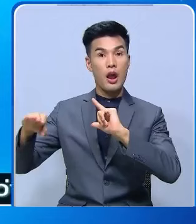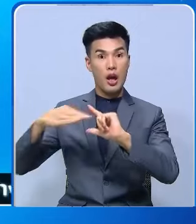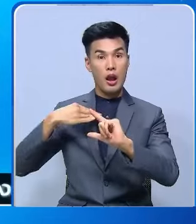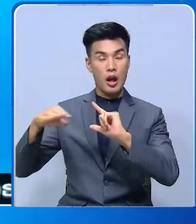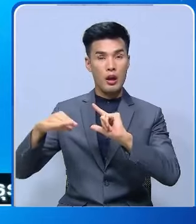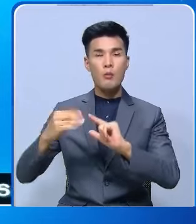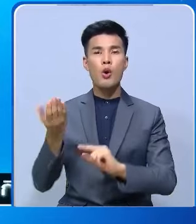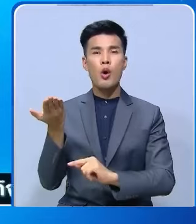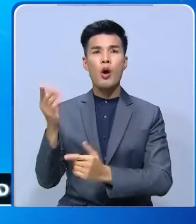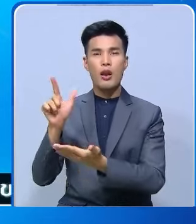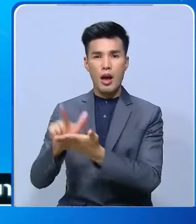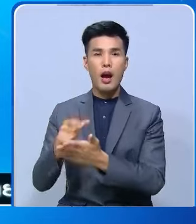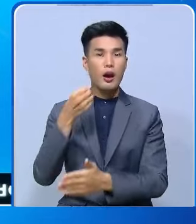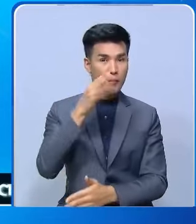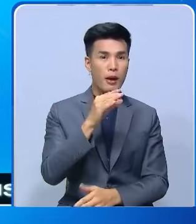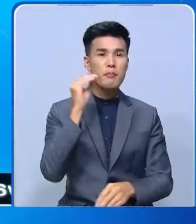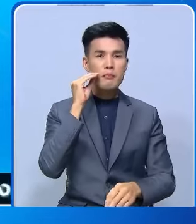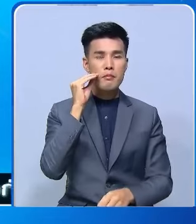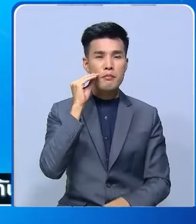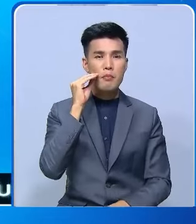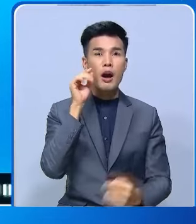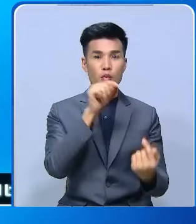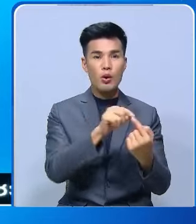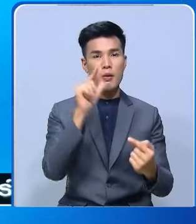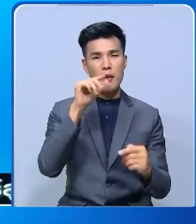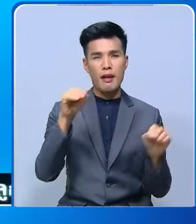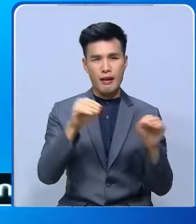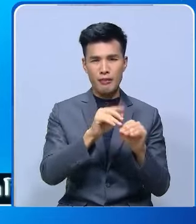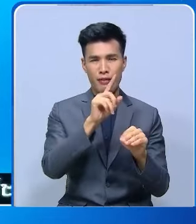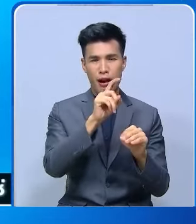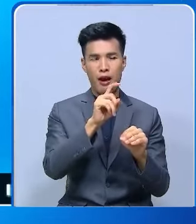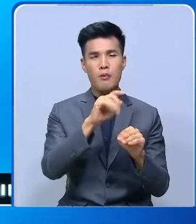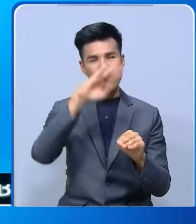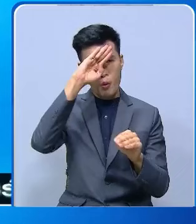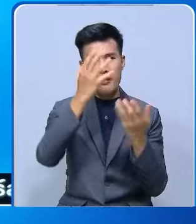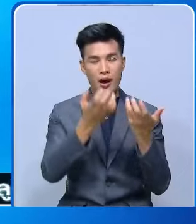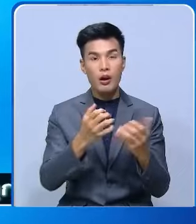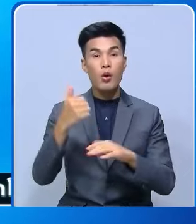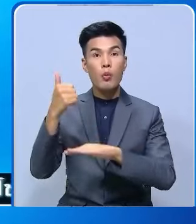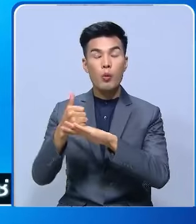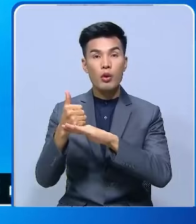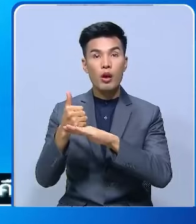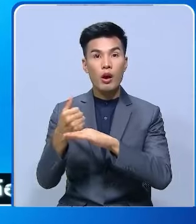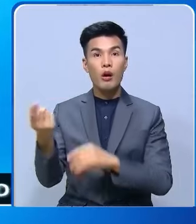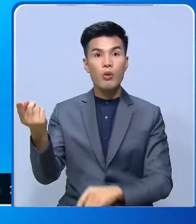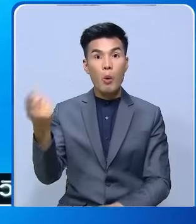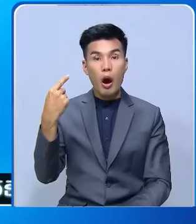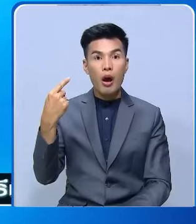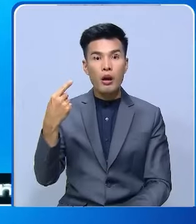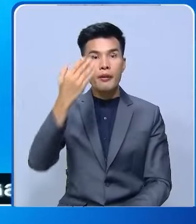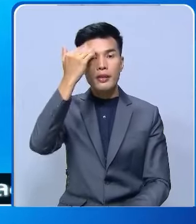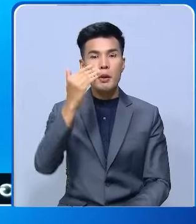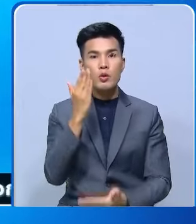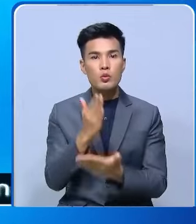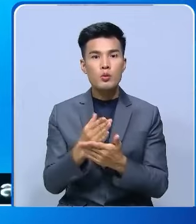กลับบ้านโดยอ้างเหตุผลว่าแม่ป่วยหนักอาการน่าจะไม่ไหวแล้วแต่ว่าฝ่ายหัวหน้าตอบกลับทำควันค่ะว่าทำไมหยุด